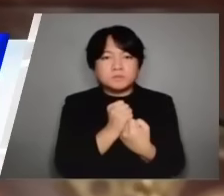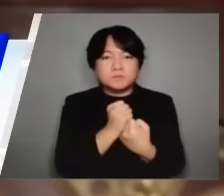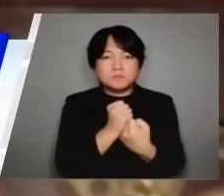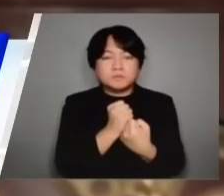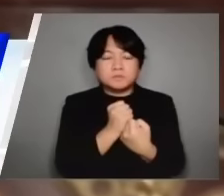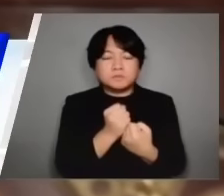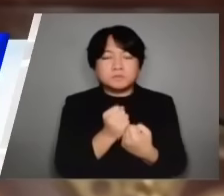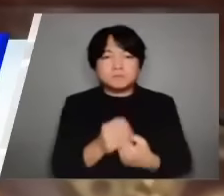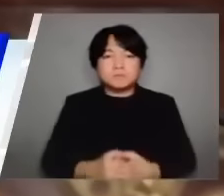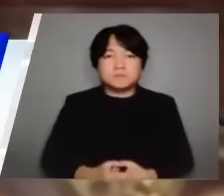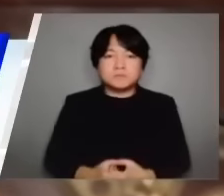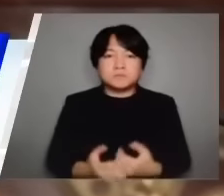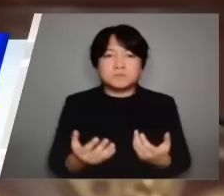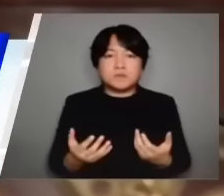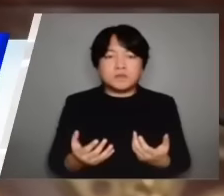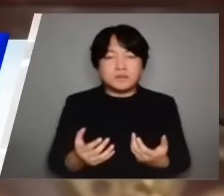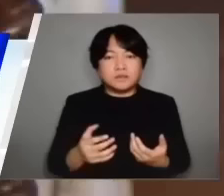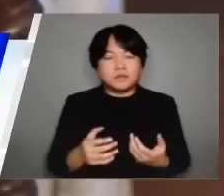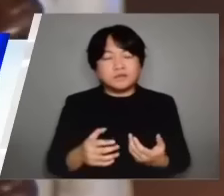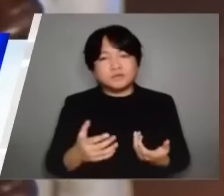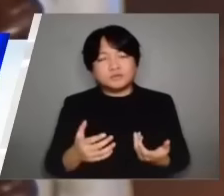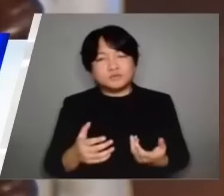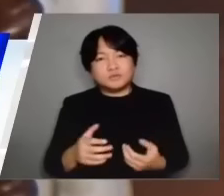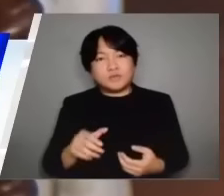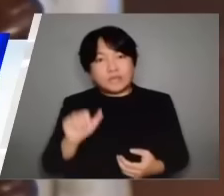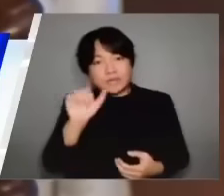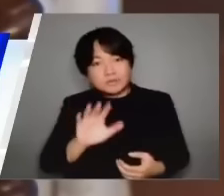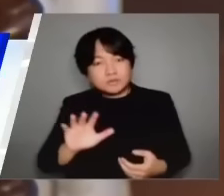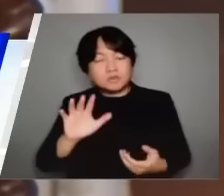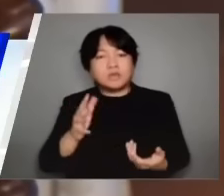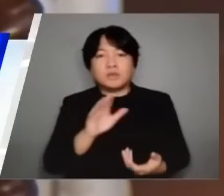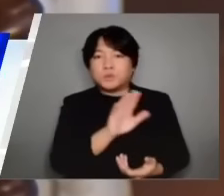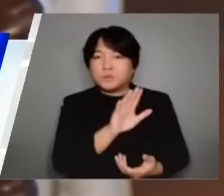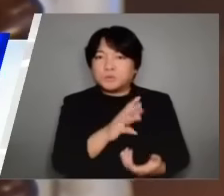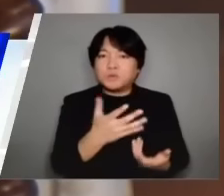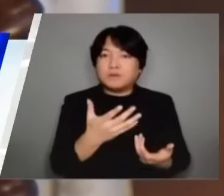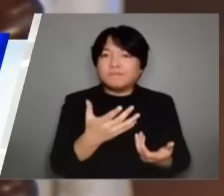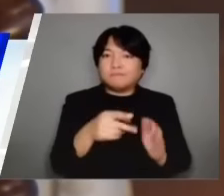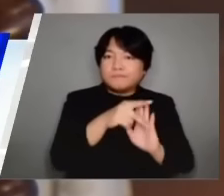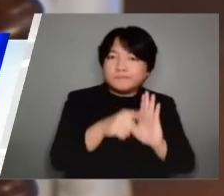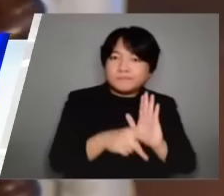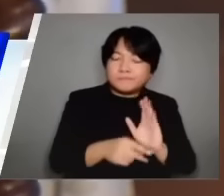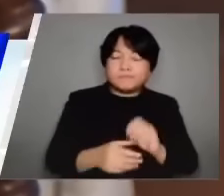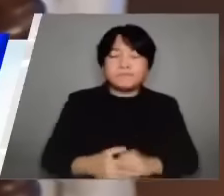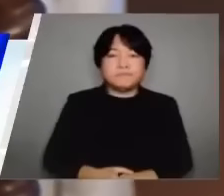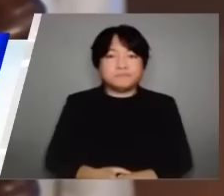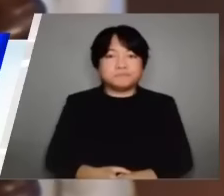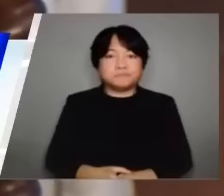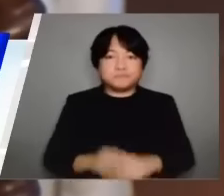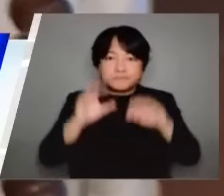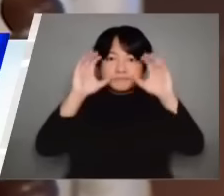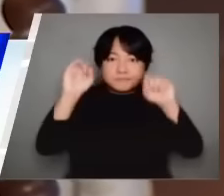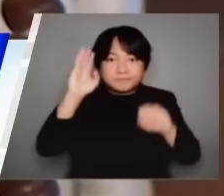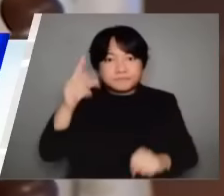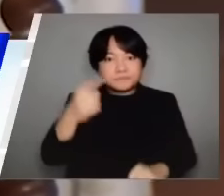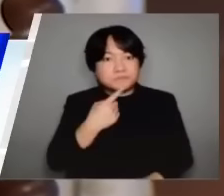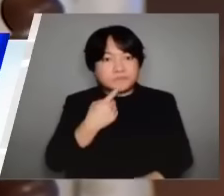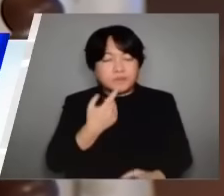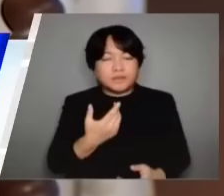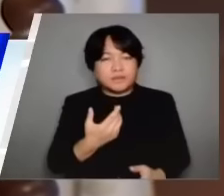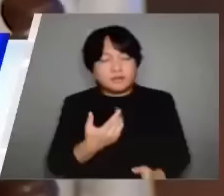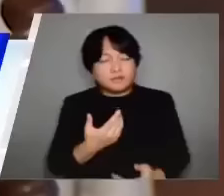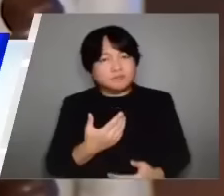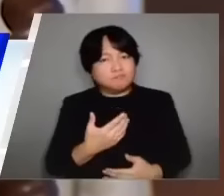un Nations with your resolutions it is it is a great pleasure to to meet with you Uh to discuss some of